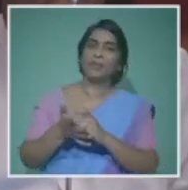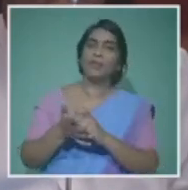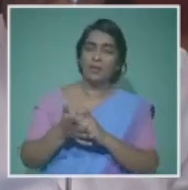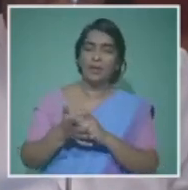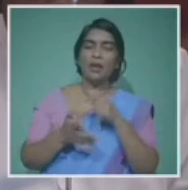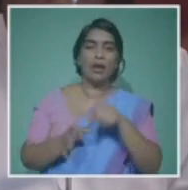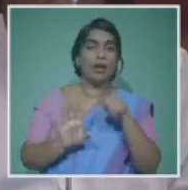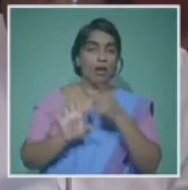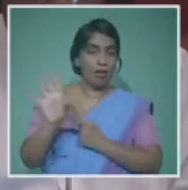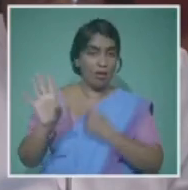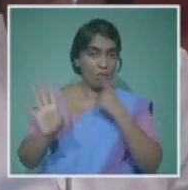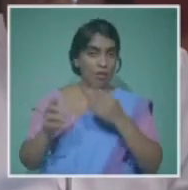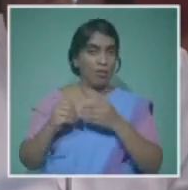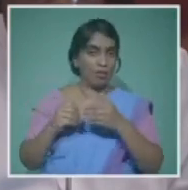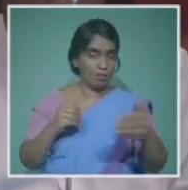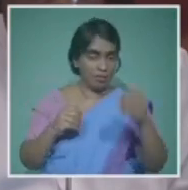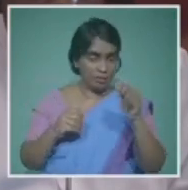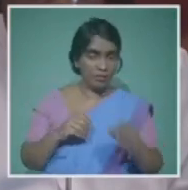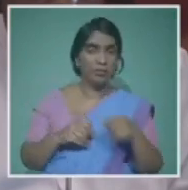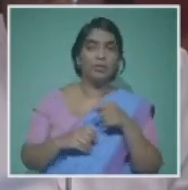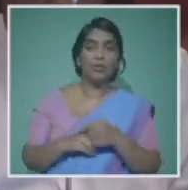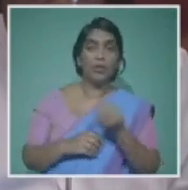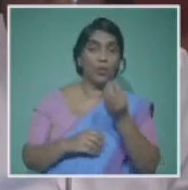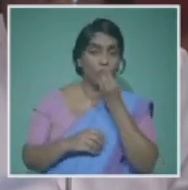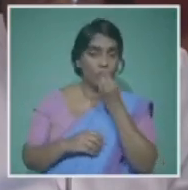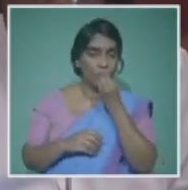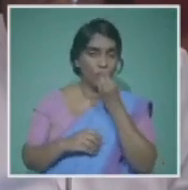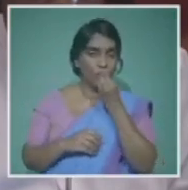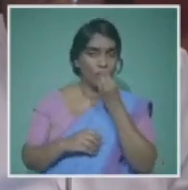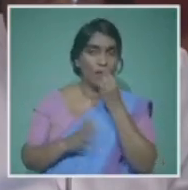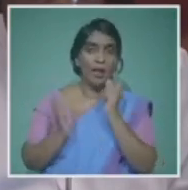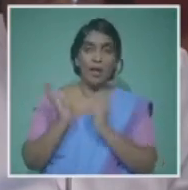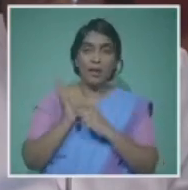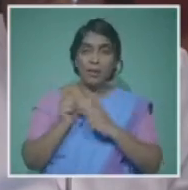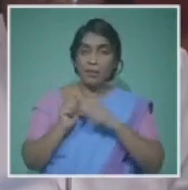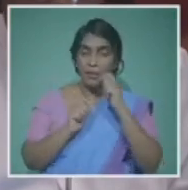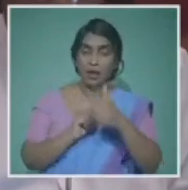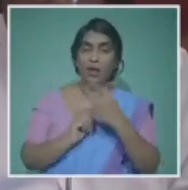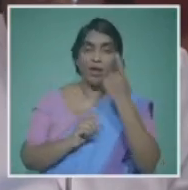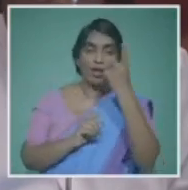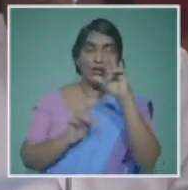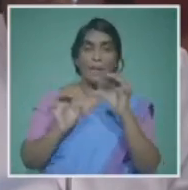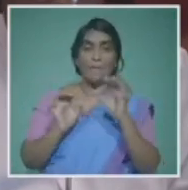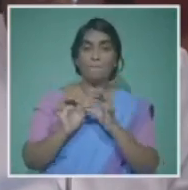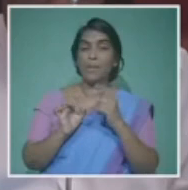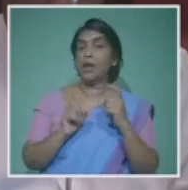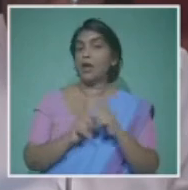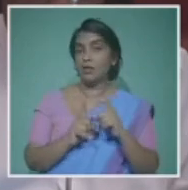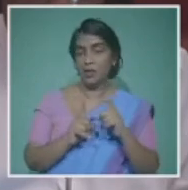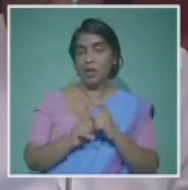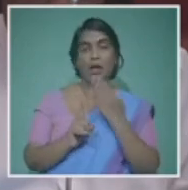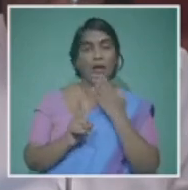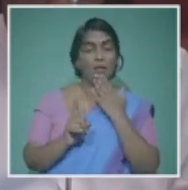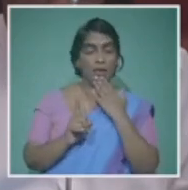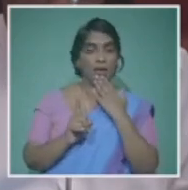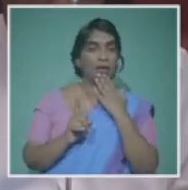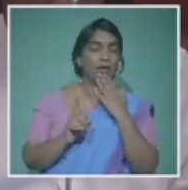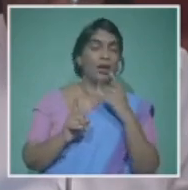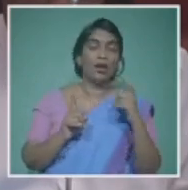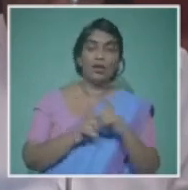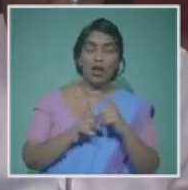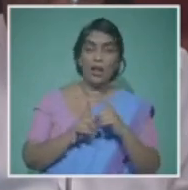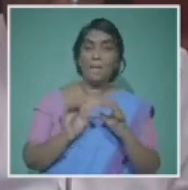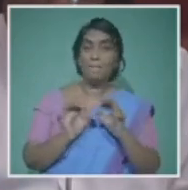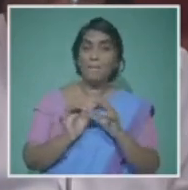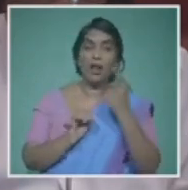Mee aurud deh tu. Mee kaya mati ni agi orang ni 12 billion dollars. Amerika dalam billion dolar.